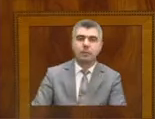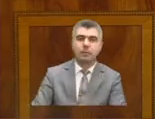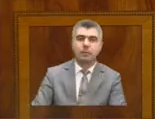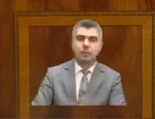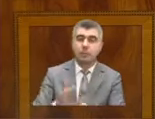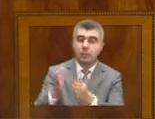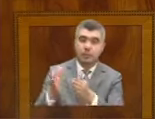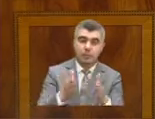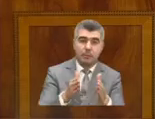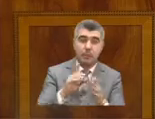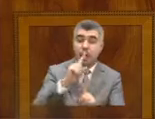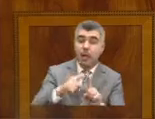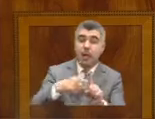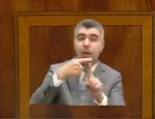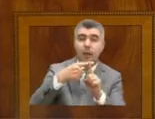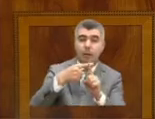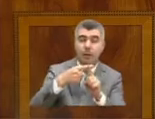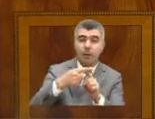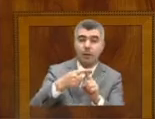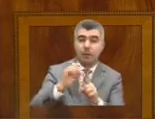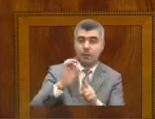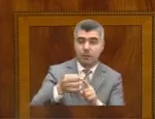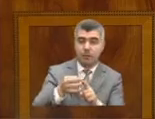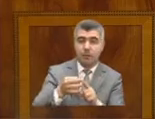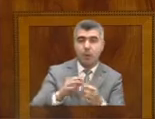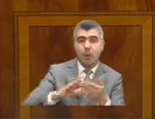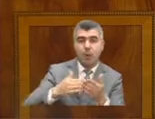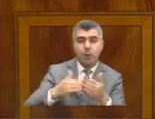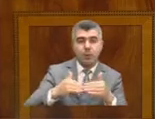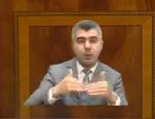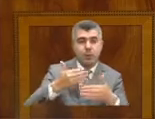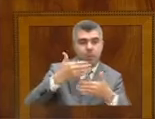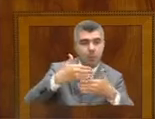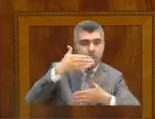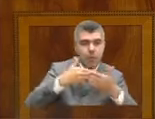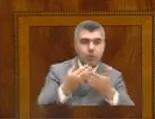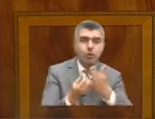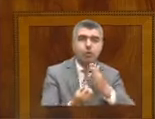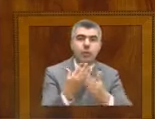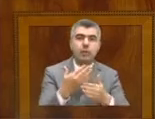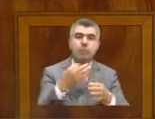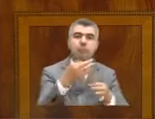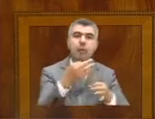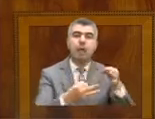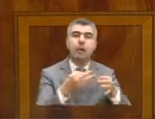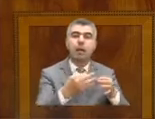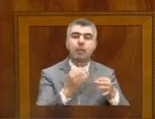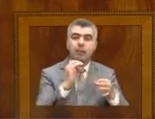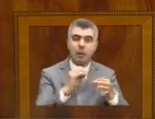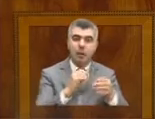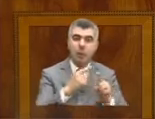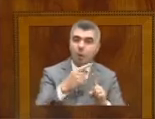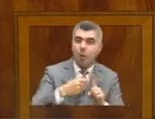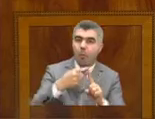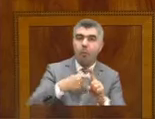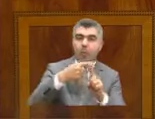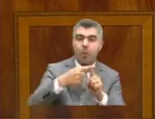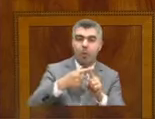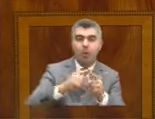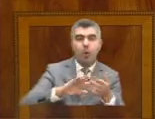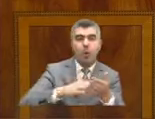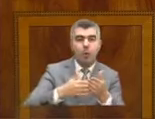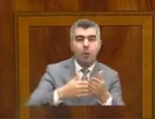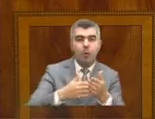بالإضافة إلى الأوراش المتعلقة بتأهيل البنية التحتية للمحاكم والرفع من المؤهلات